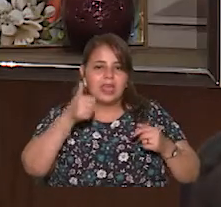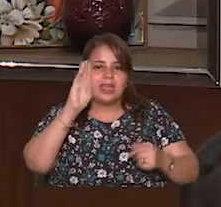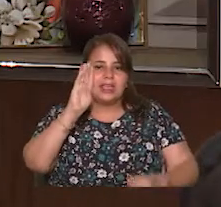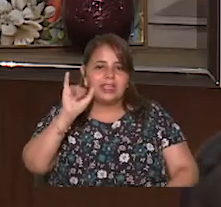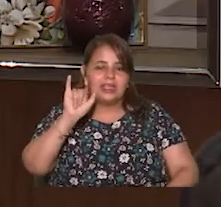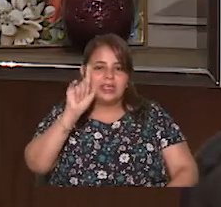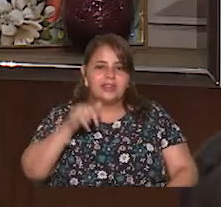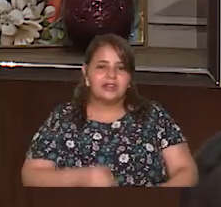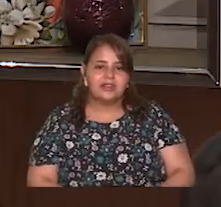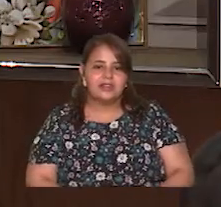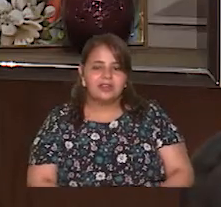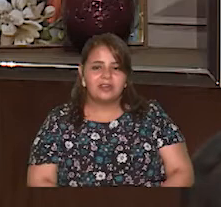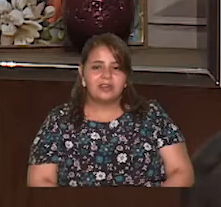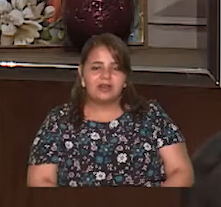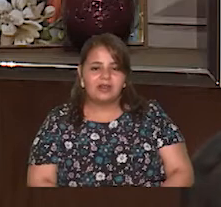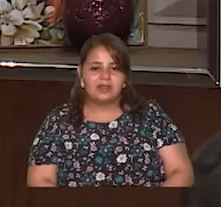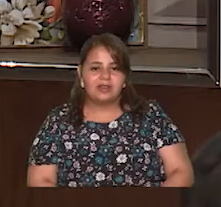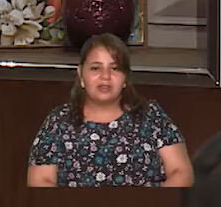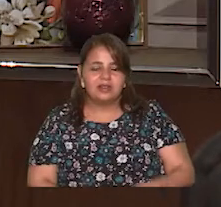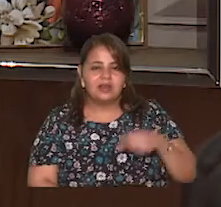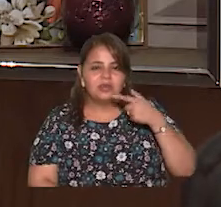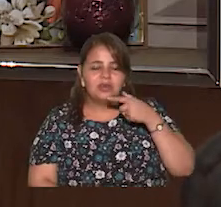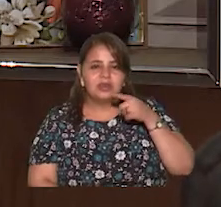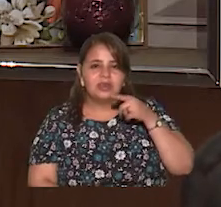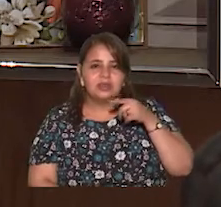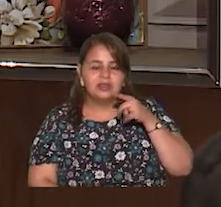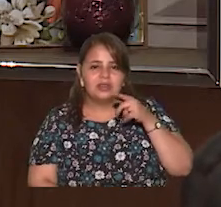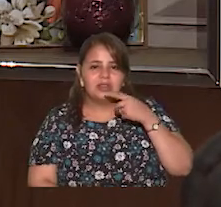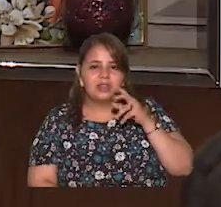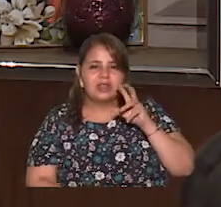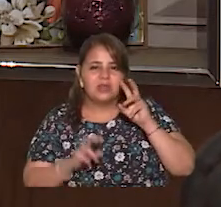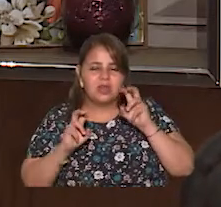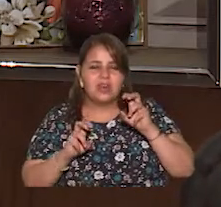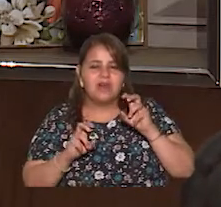الإسكندنافية. طيب أنا عايزة أتوقف عند الحقيقة آدم وحواء،